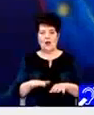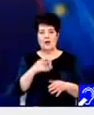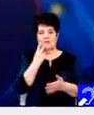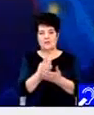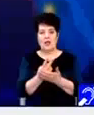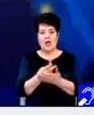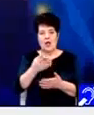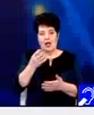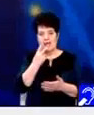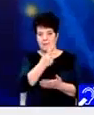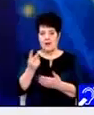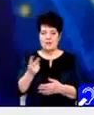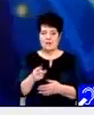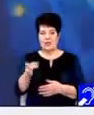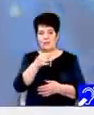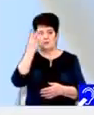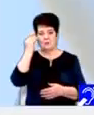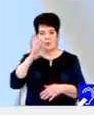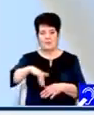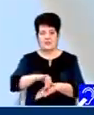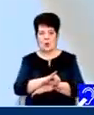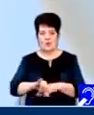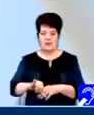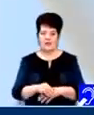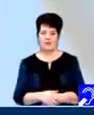imaginea Republicii Moldova peste hotare.